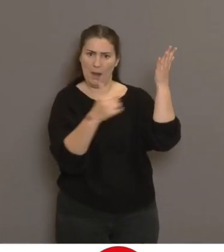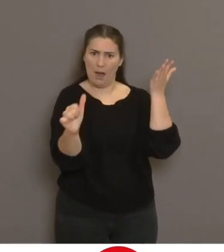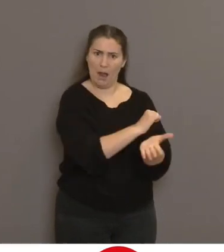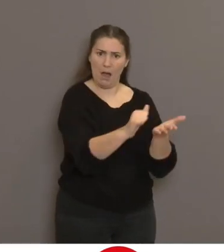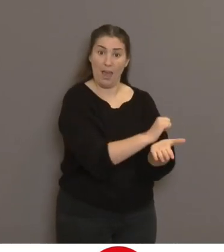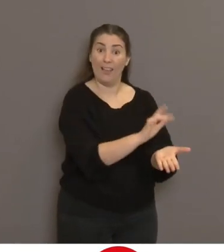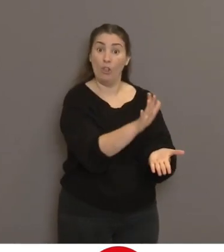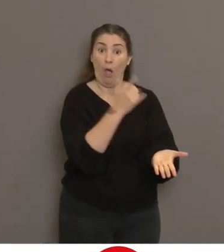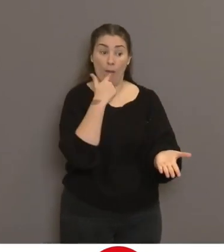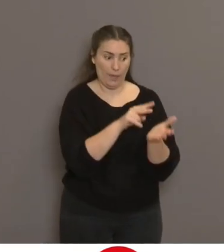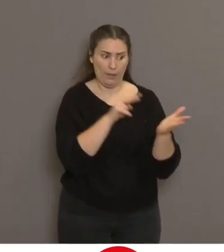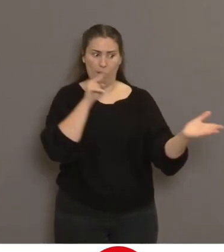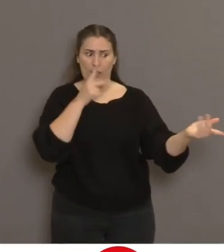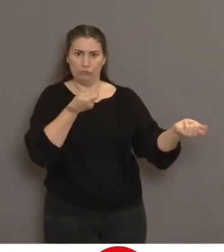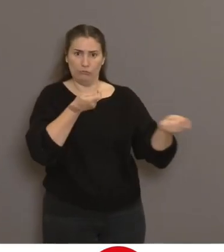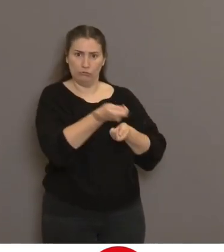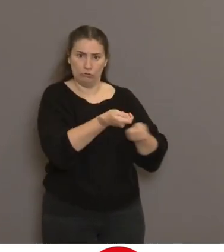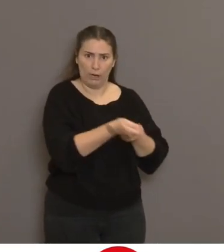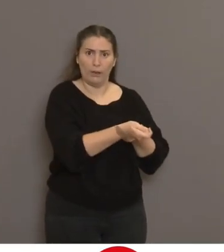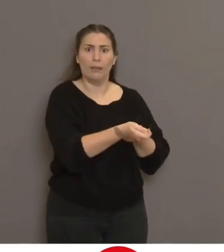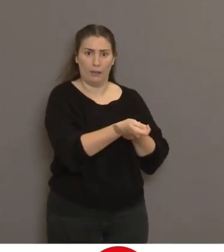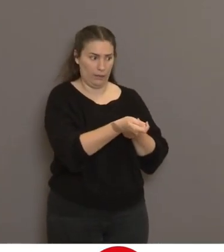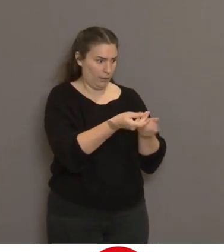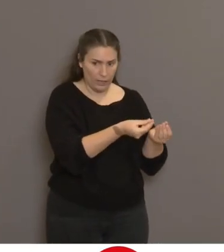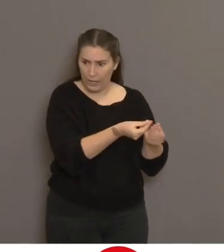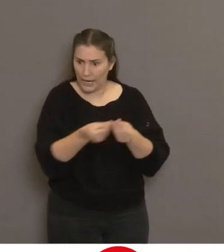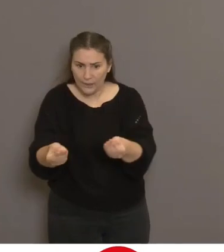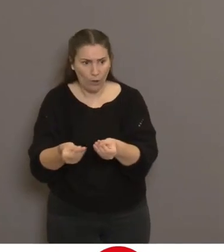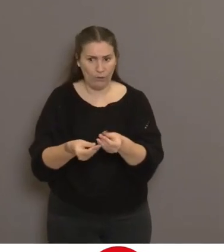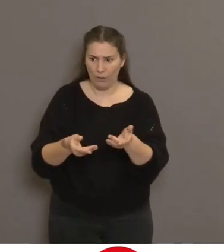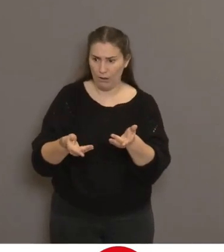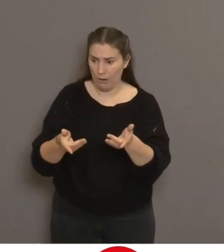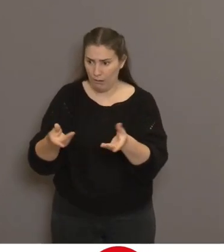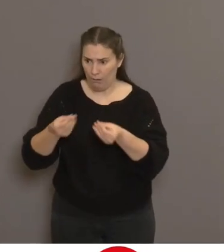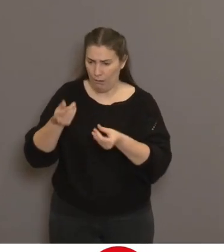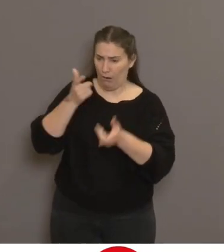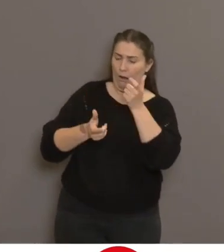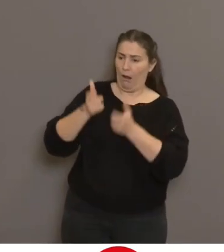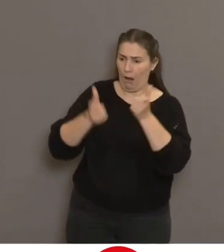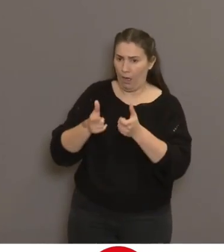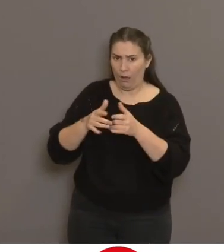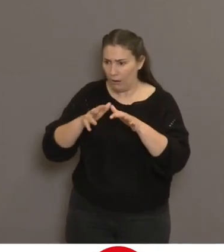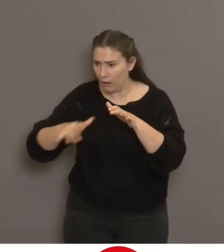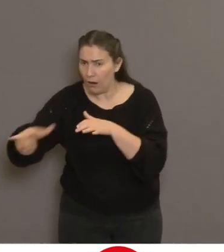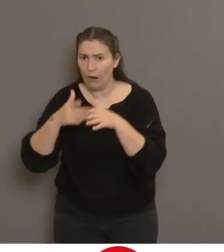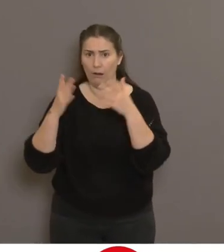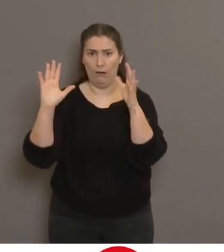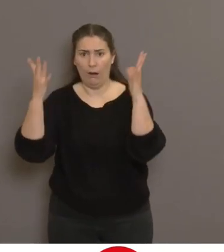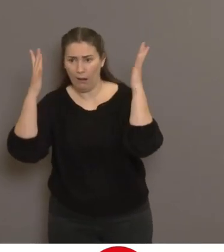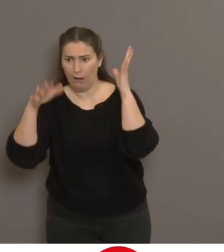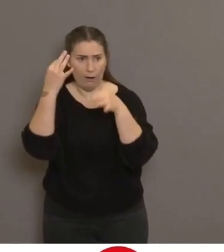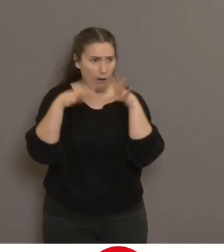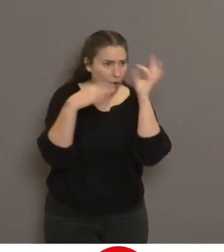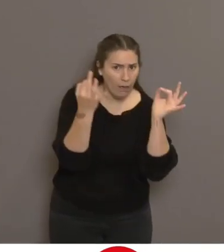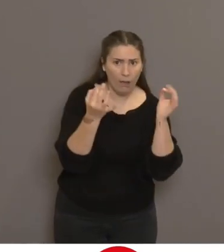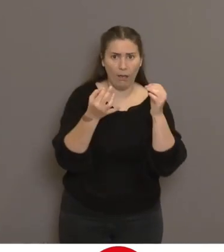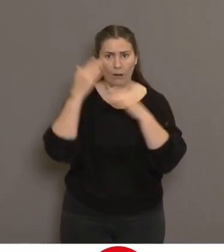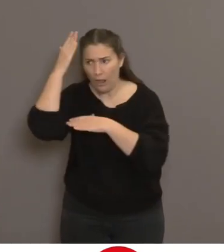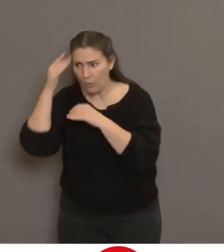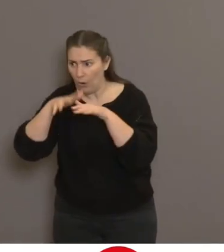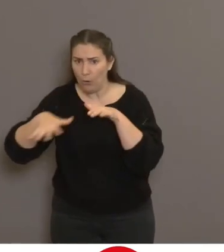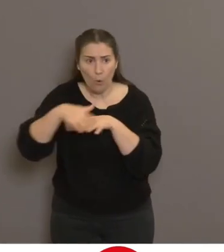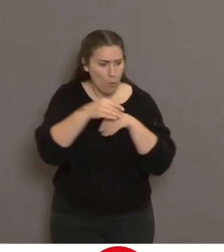réguler afin de limiter les perturbations et les dégâts qu'elles peuvent provoquer notamment sur la faune, la flore, les activités agricoles